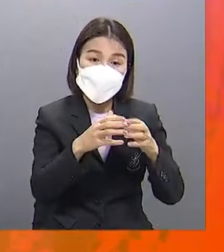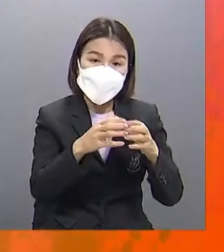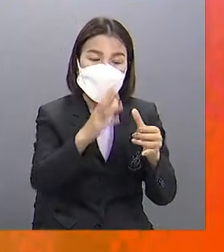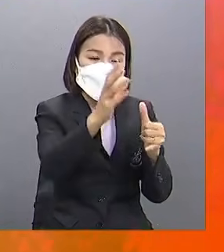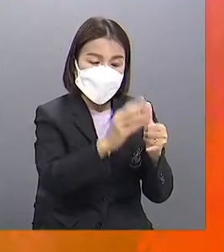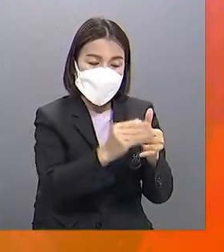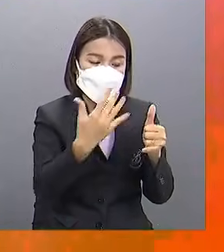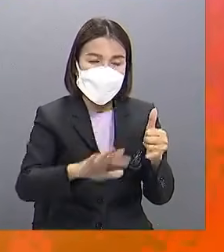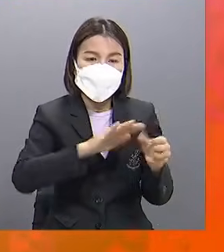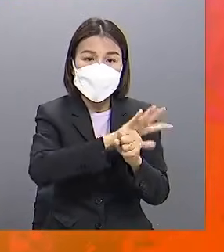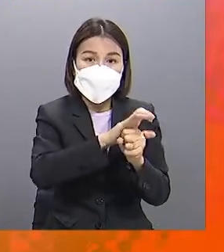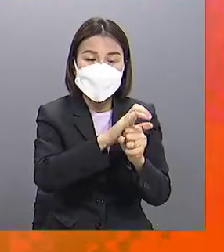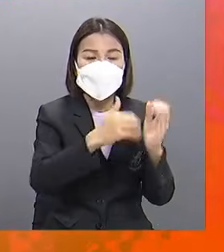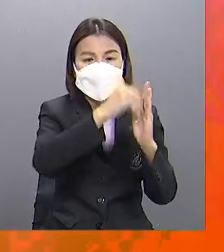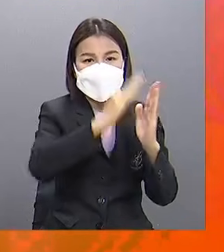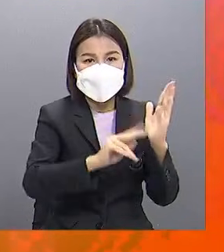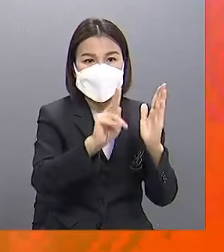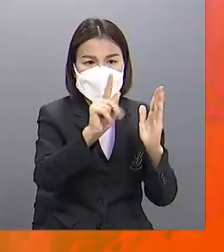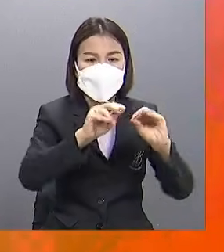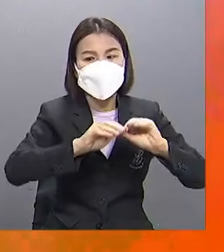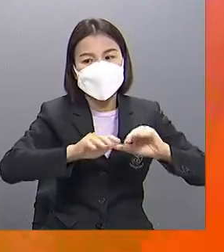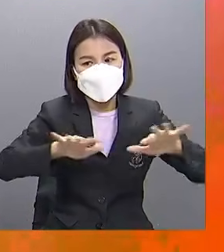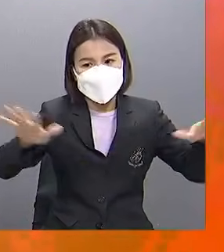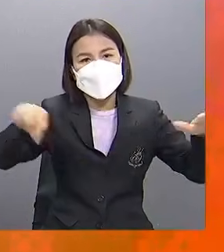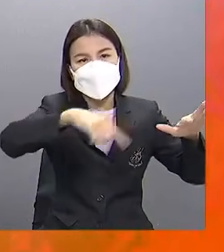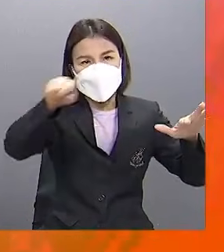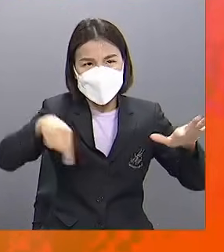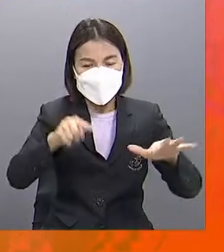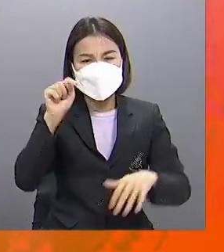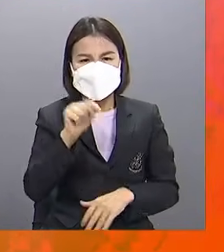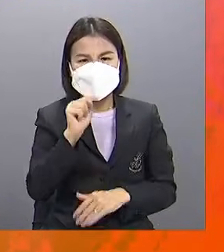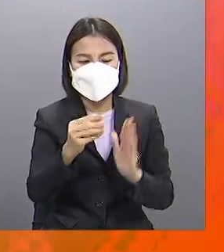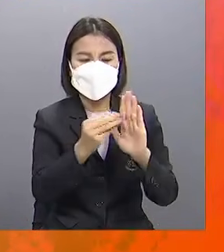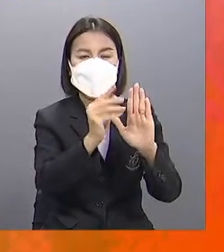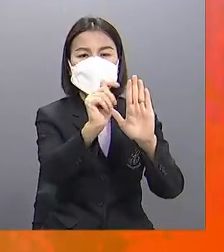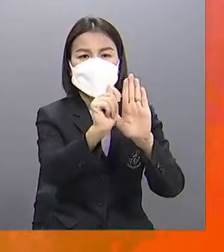าดอย่างรุนแรงในพื้นที่สีแดงแห่งนี